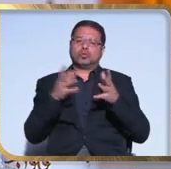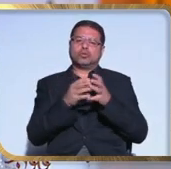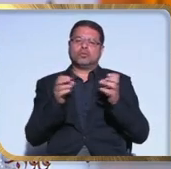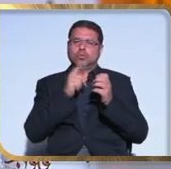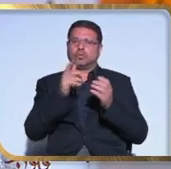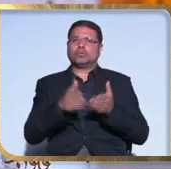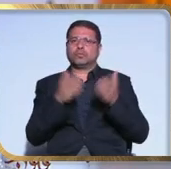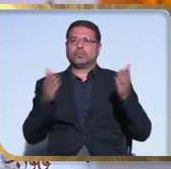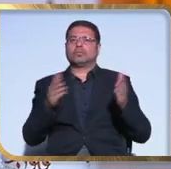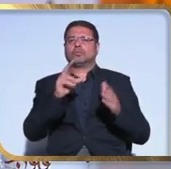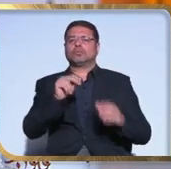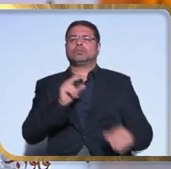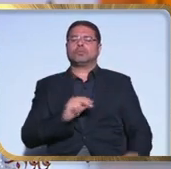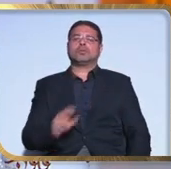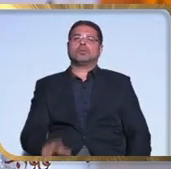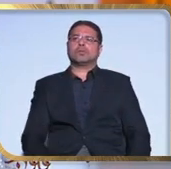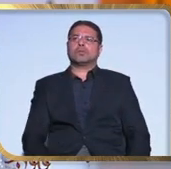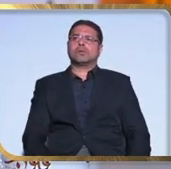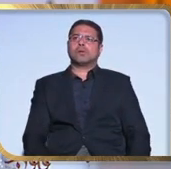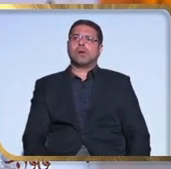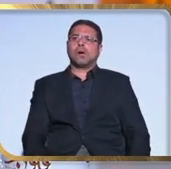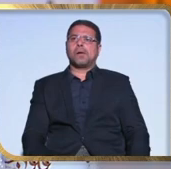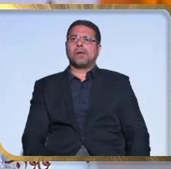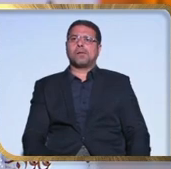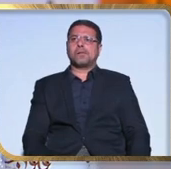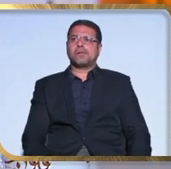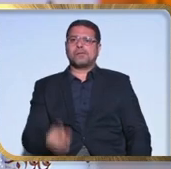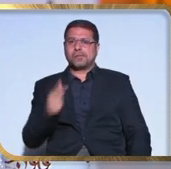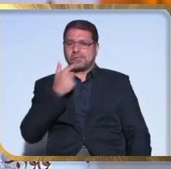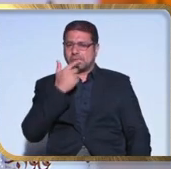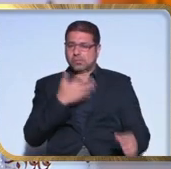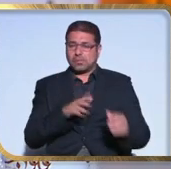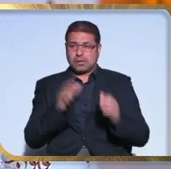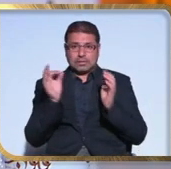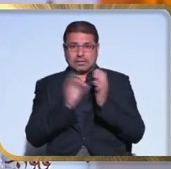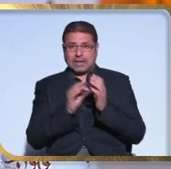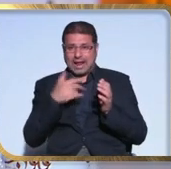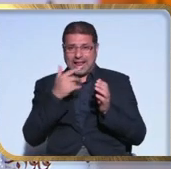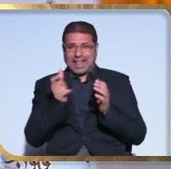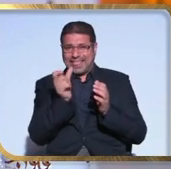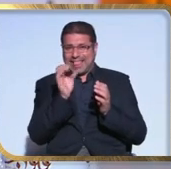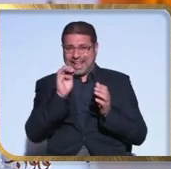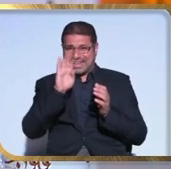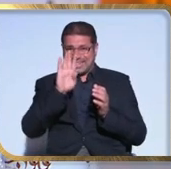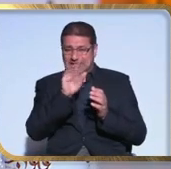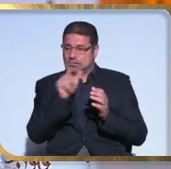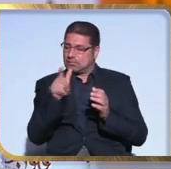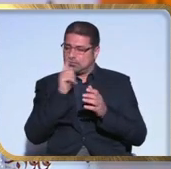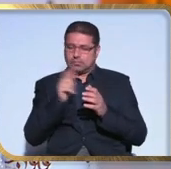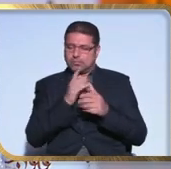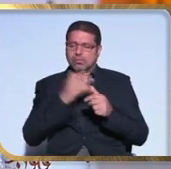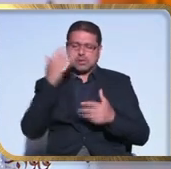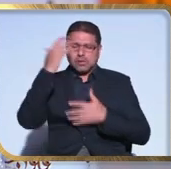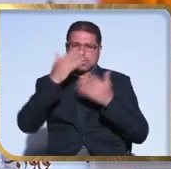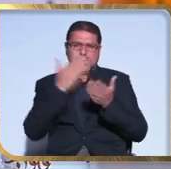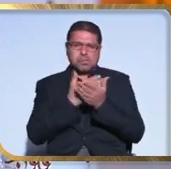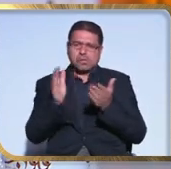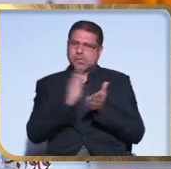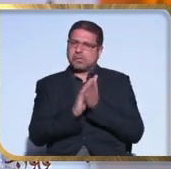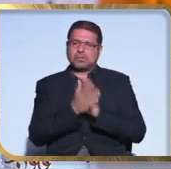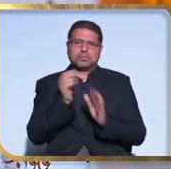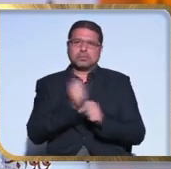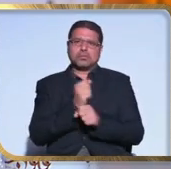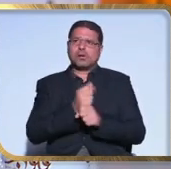وبينا لحضرتك يبقى كونها كان عندها الدوره مش حكمها في الشرع انها تغتسل عشان تقدر تقوم